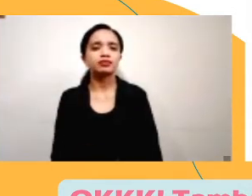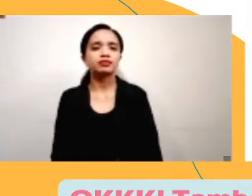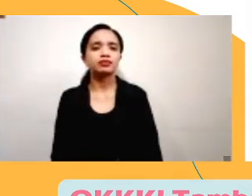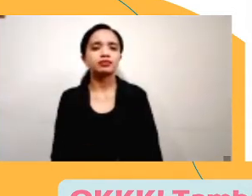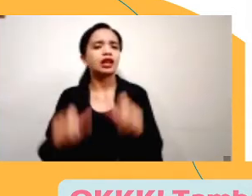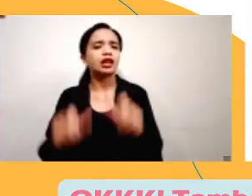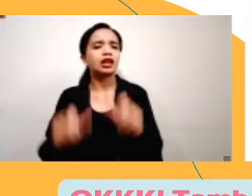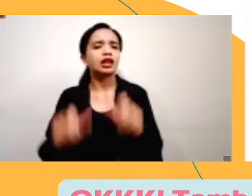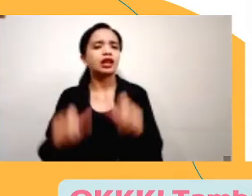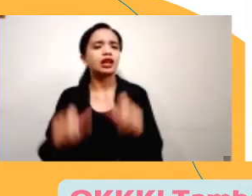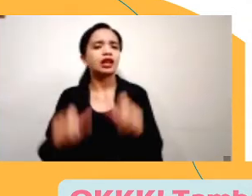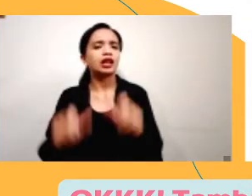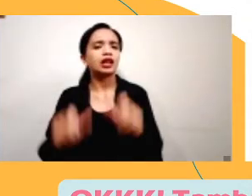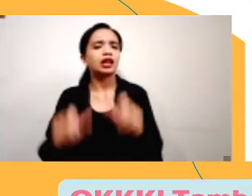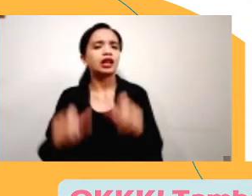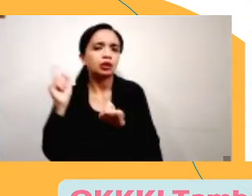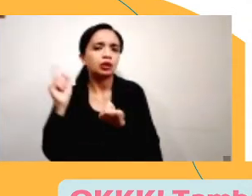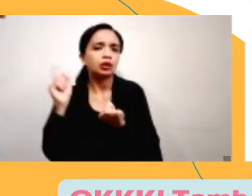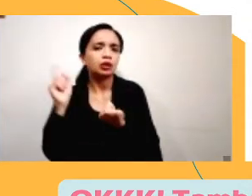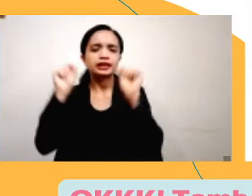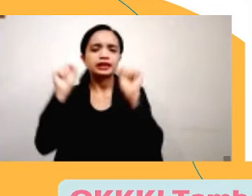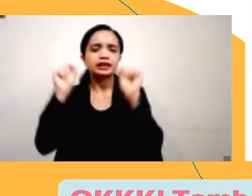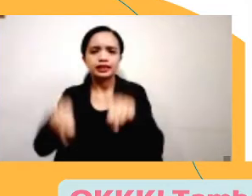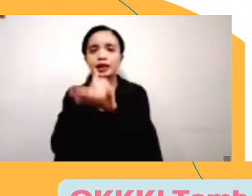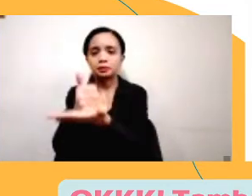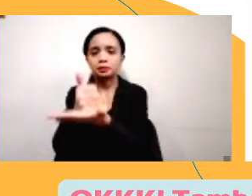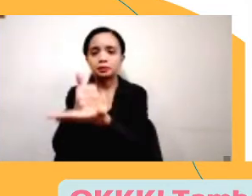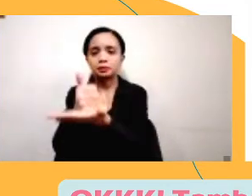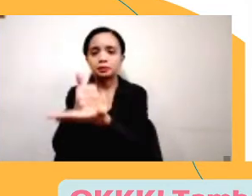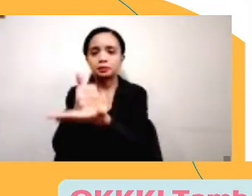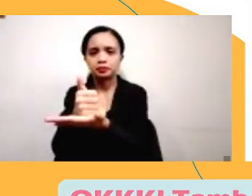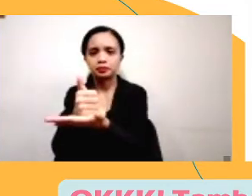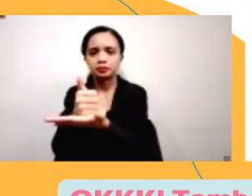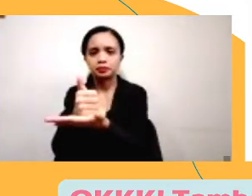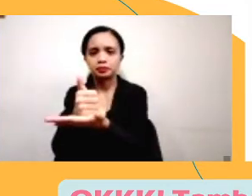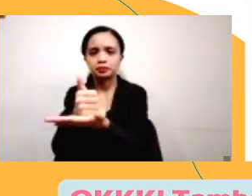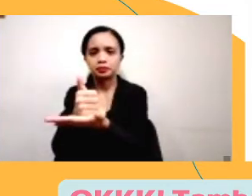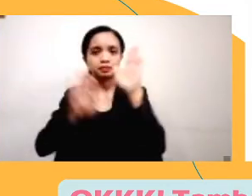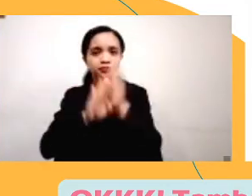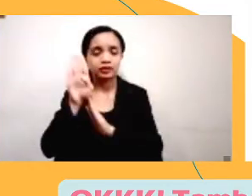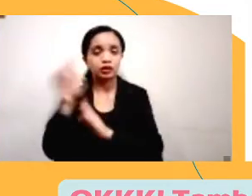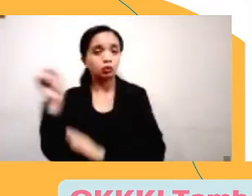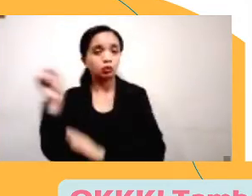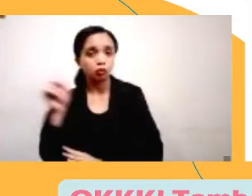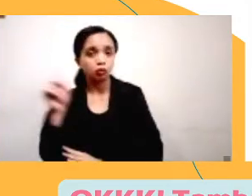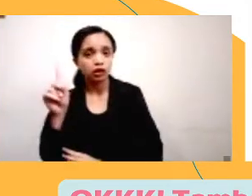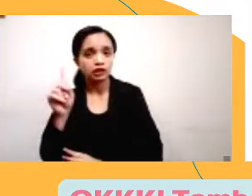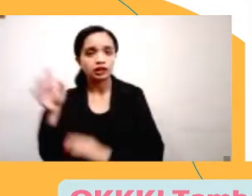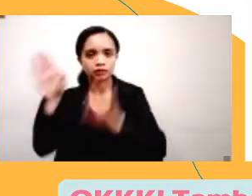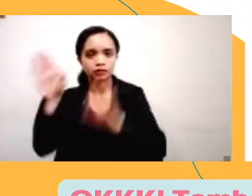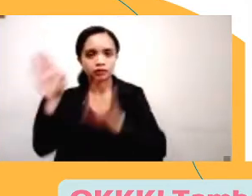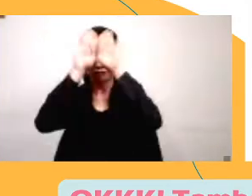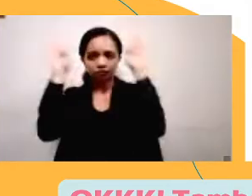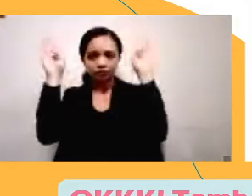daw nakakatulong sa inyong pagyabong ang pagkakaroon ng bukas na isip?